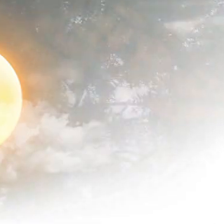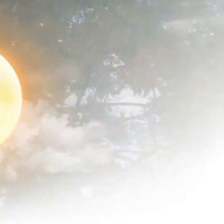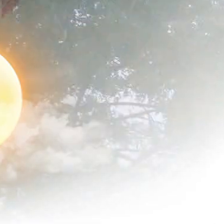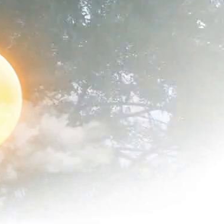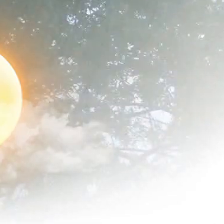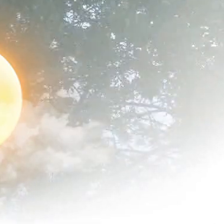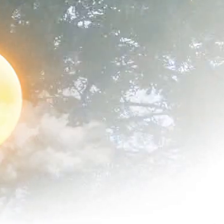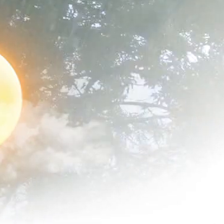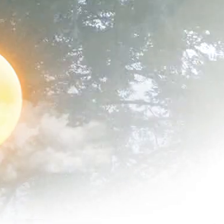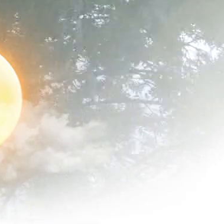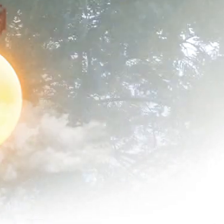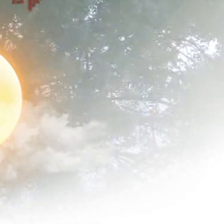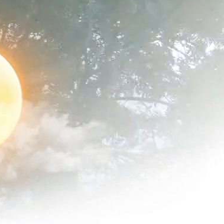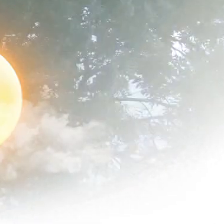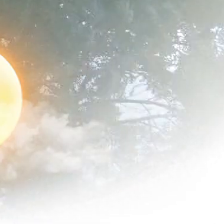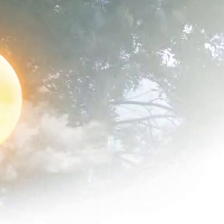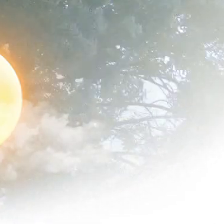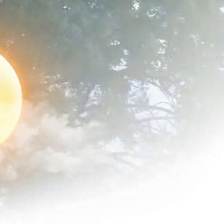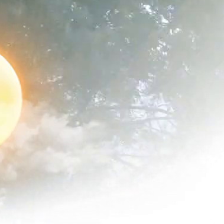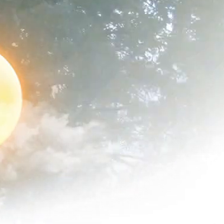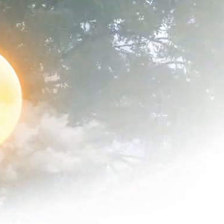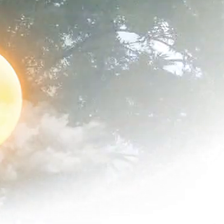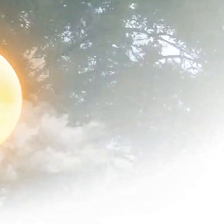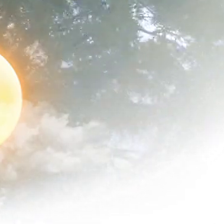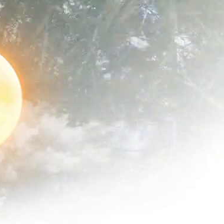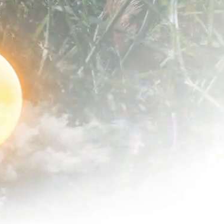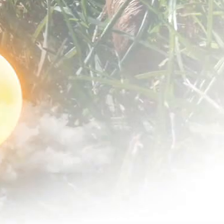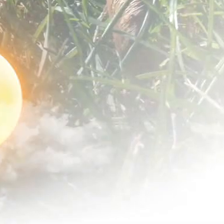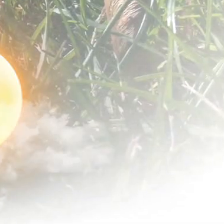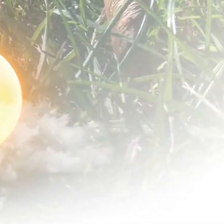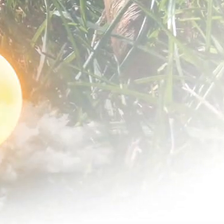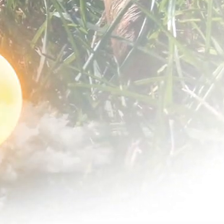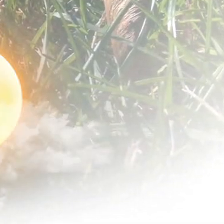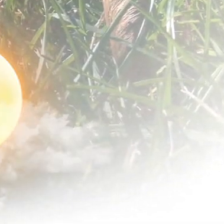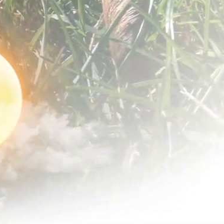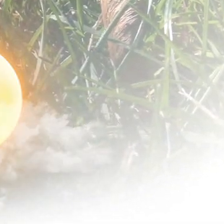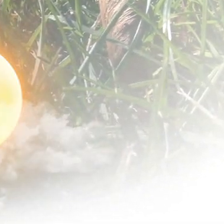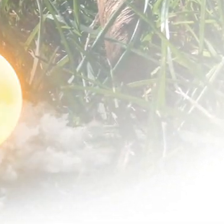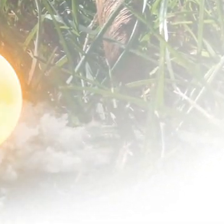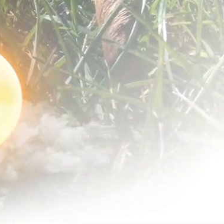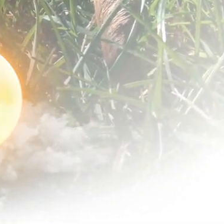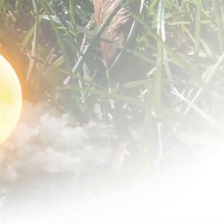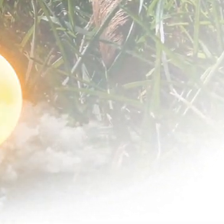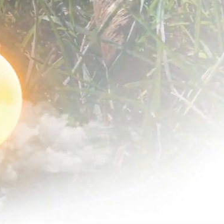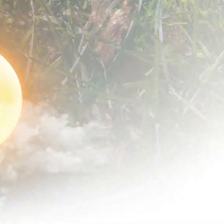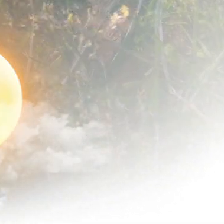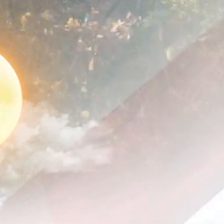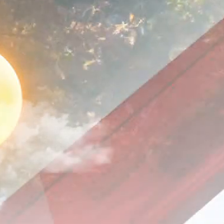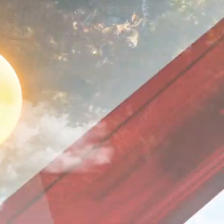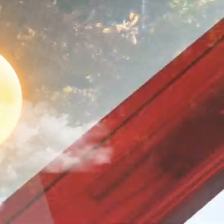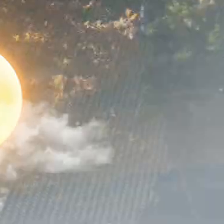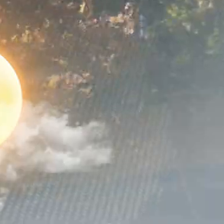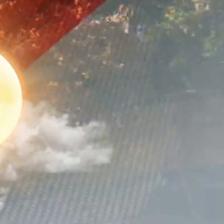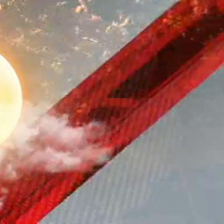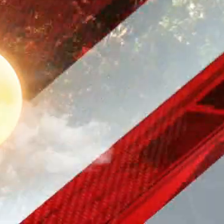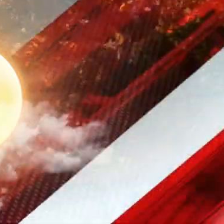У Слоніме і Дзятлаве каля 5 градусаў цяпла раніцай, да плюс 11 днём і да плюс 8